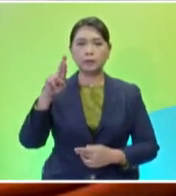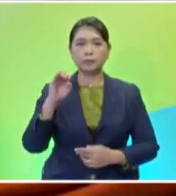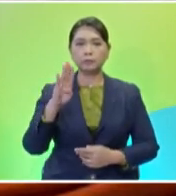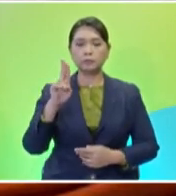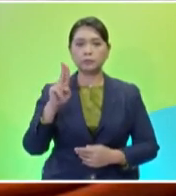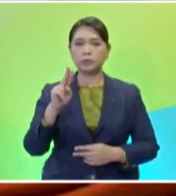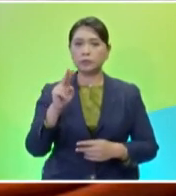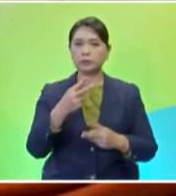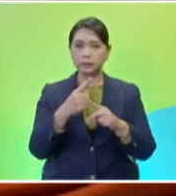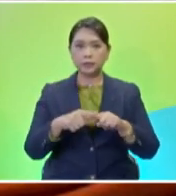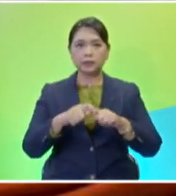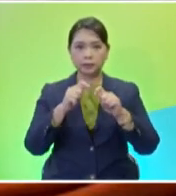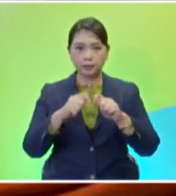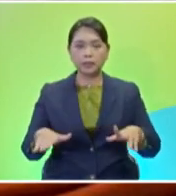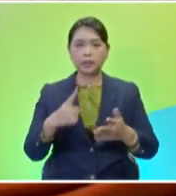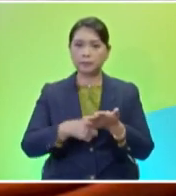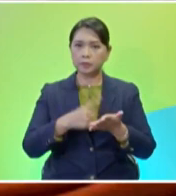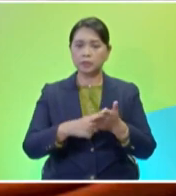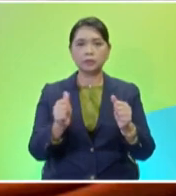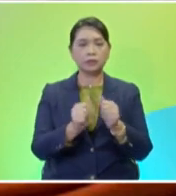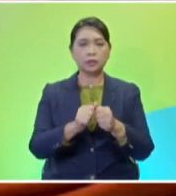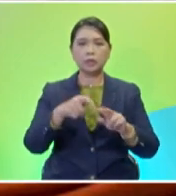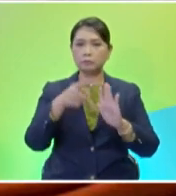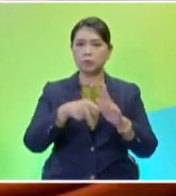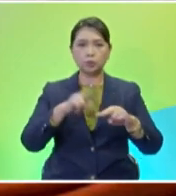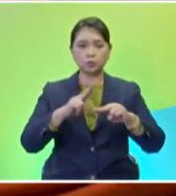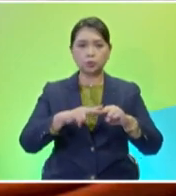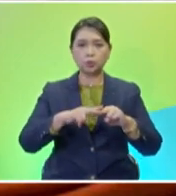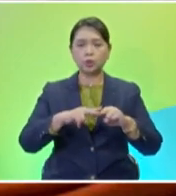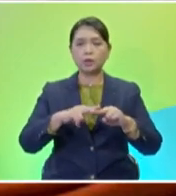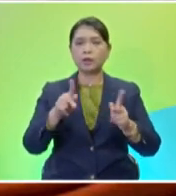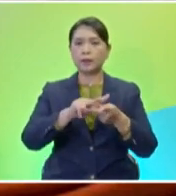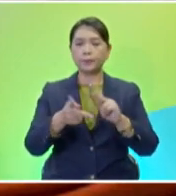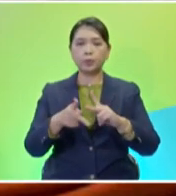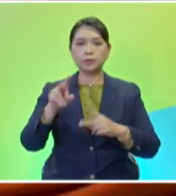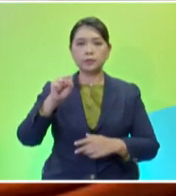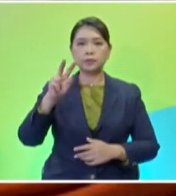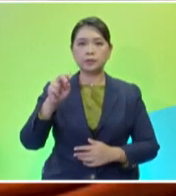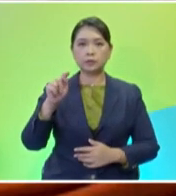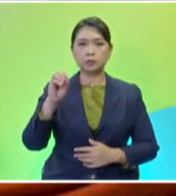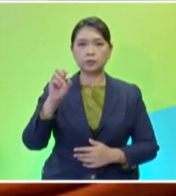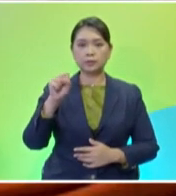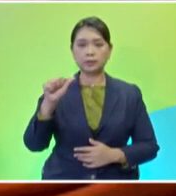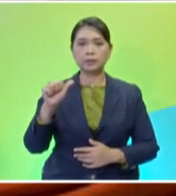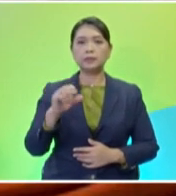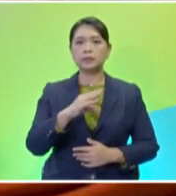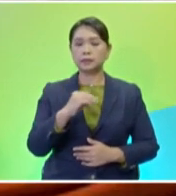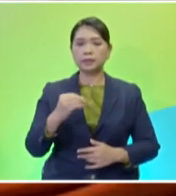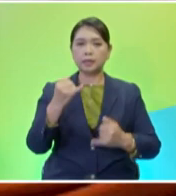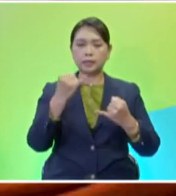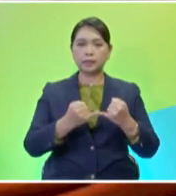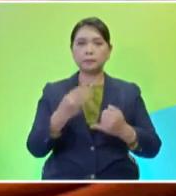Kampung Sentosa mereka bersungguh-sungguh memikirkan ide yang terbaik untuk Prabu akhirnya